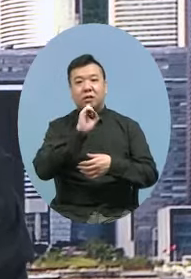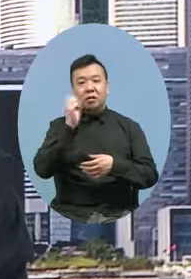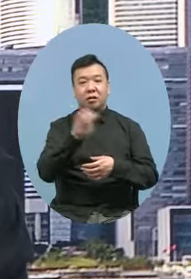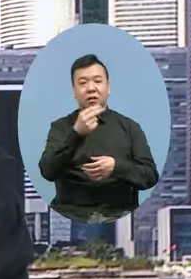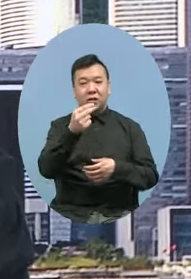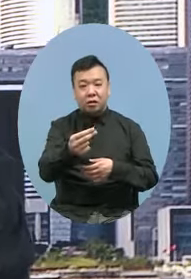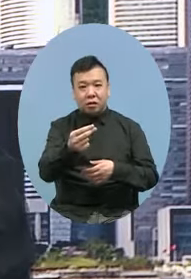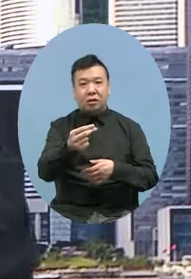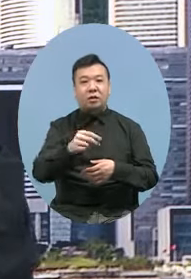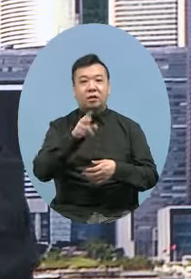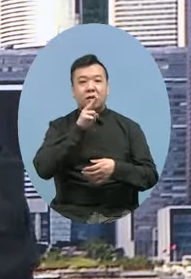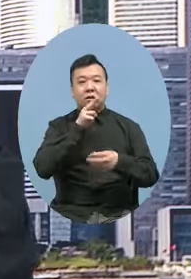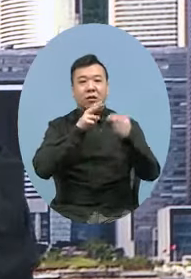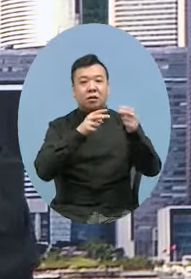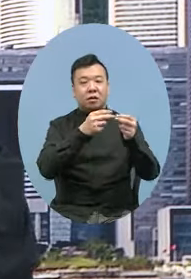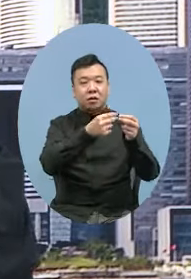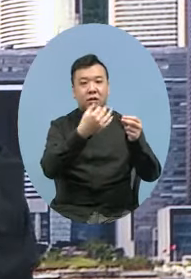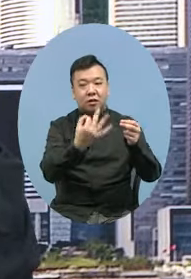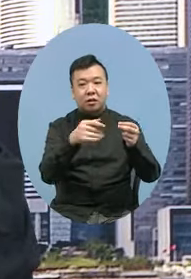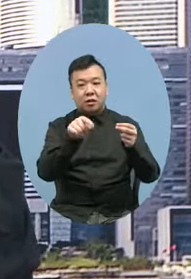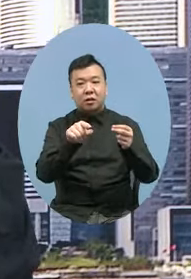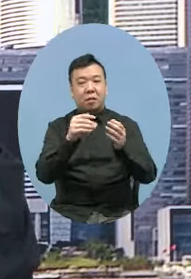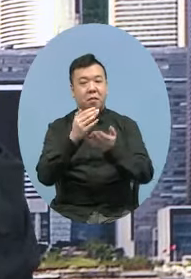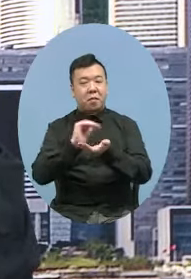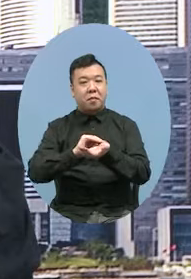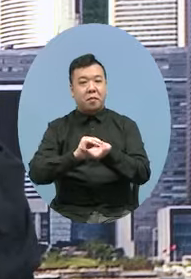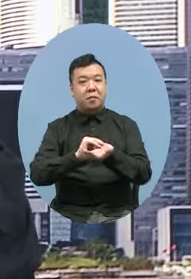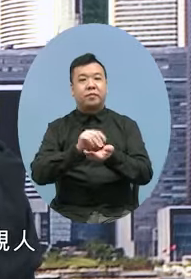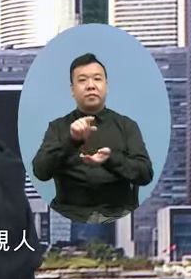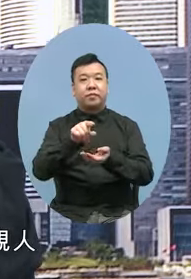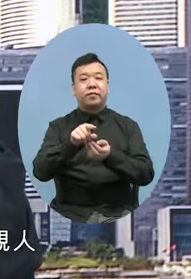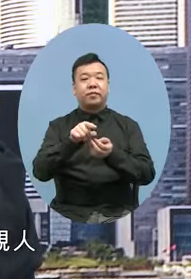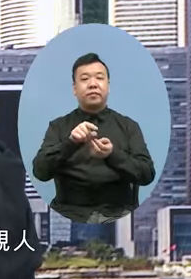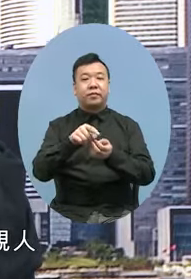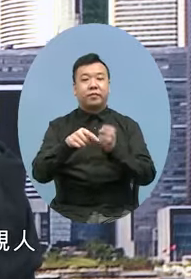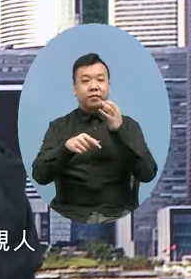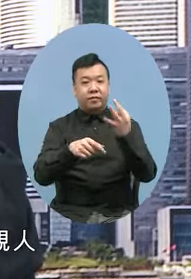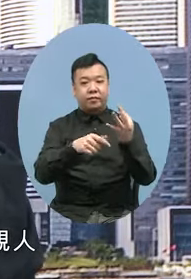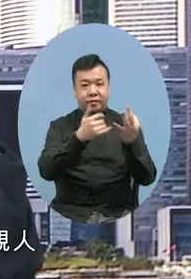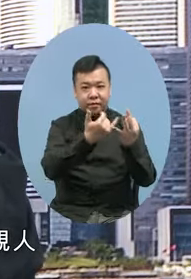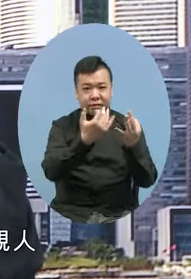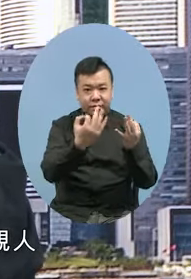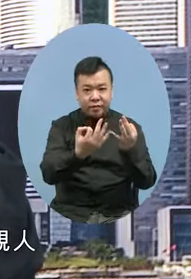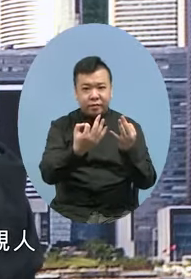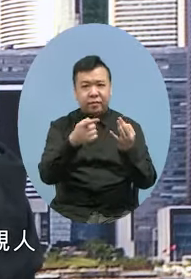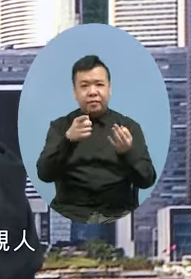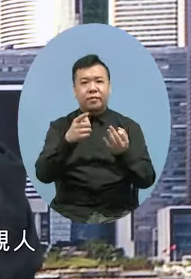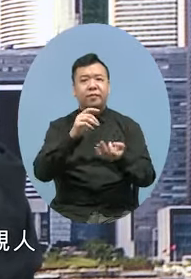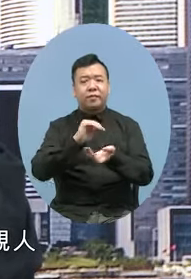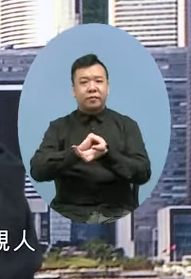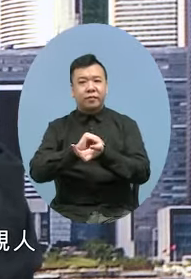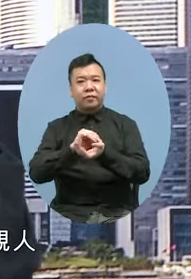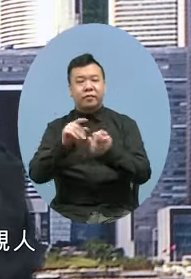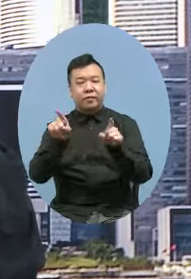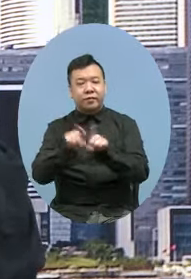有7宗個案嘅。例如773宗個案咧，係第363宗個案嘅屋